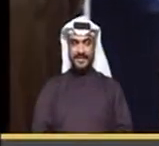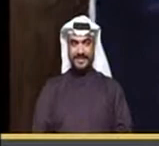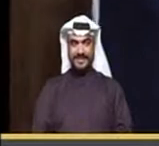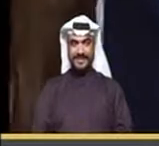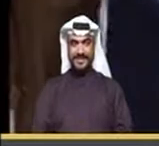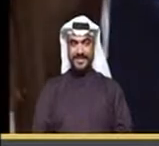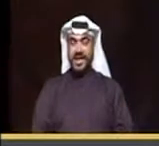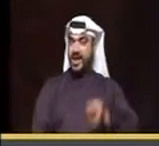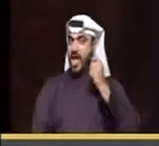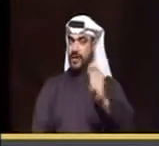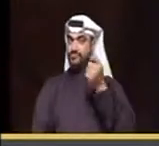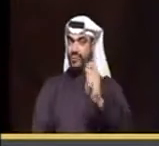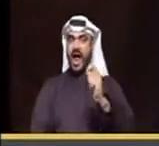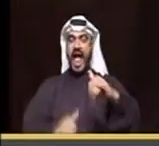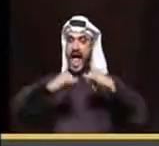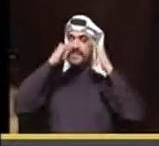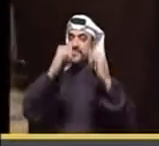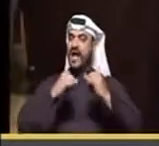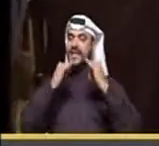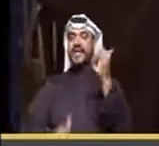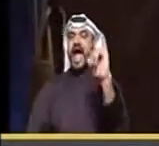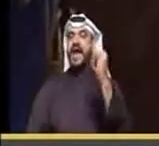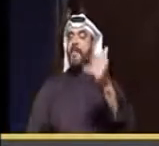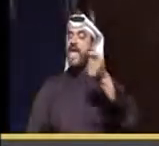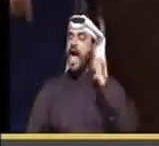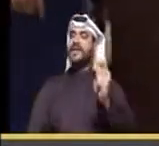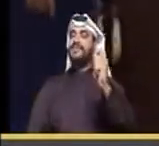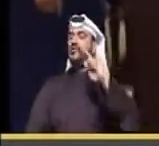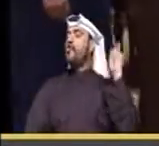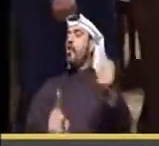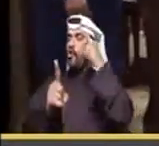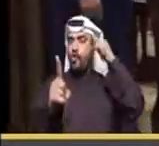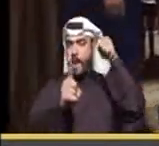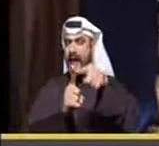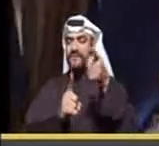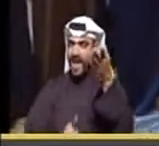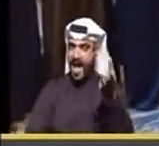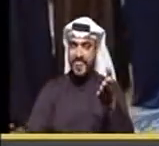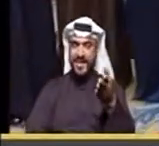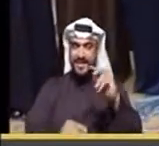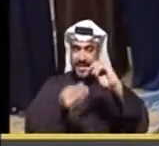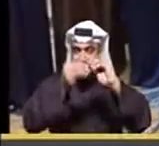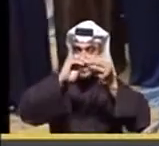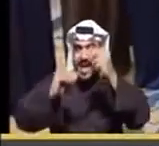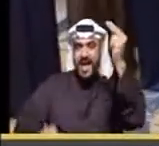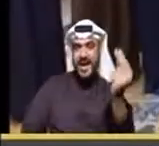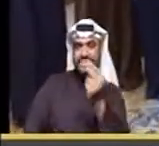لا حصان عربي اصيل من خيل الاخ محمد جاسم المرزوق. هو